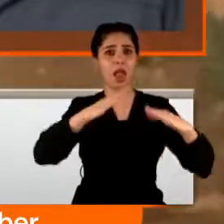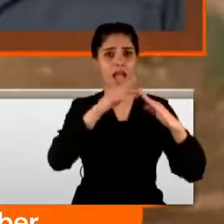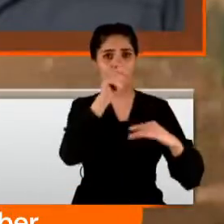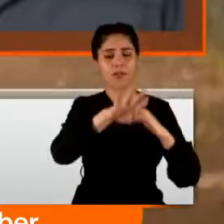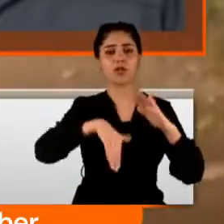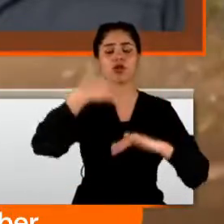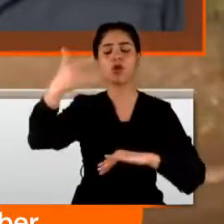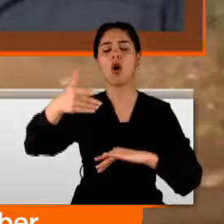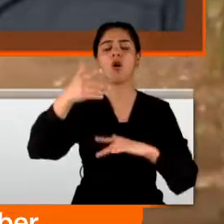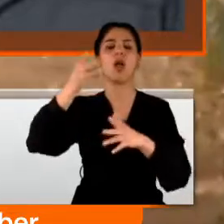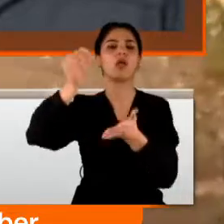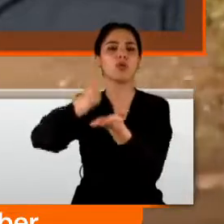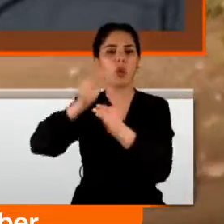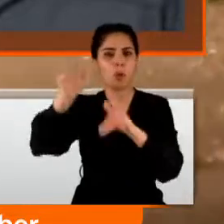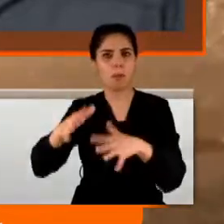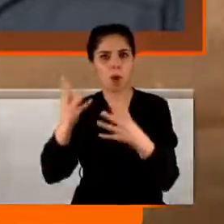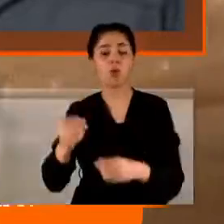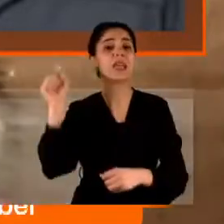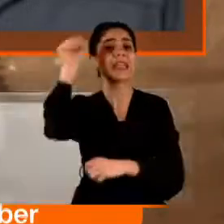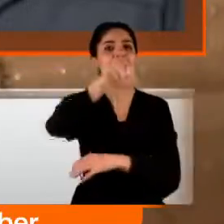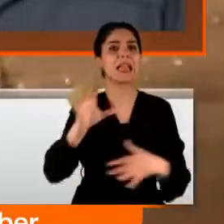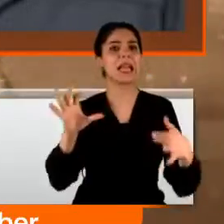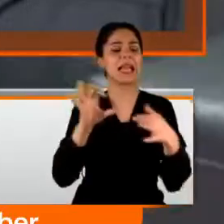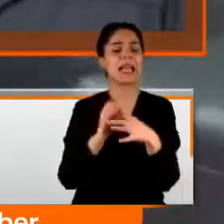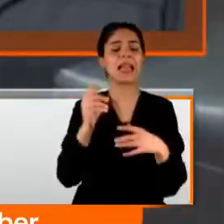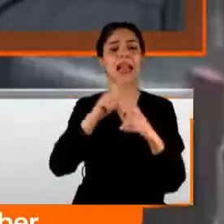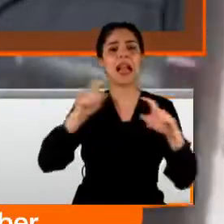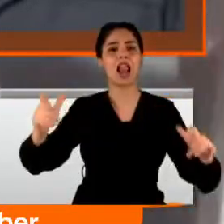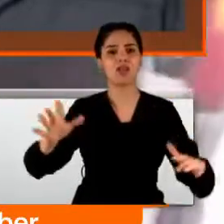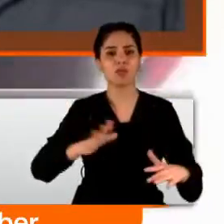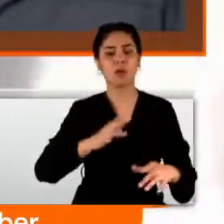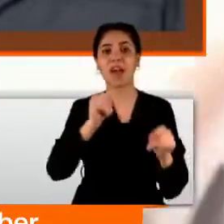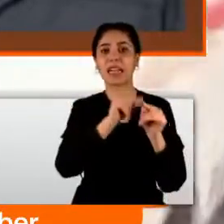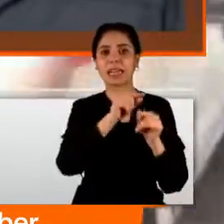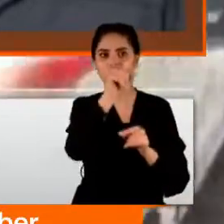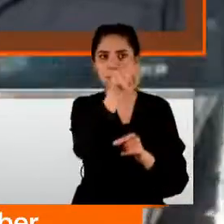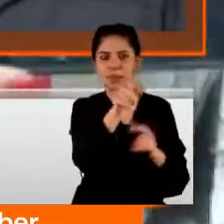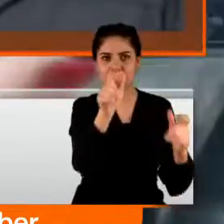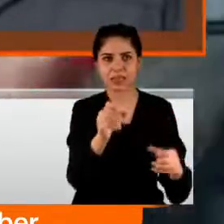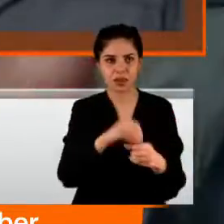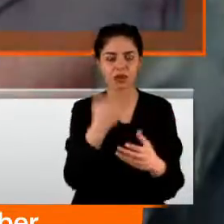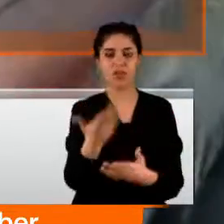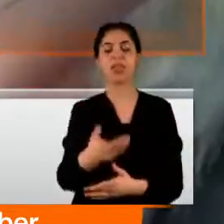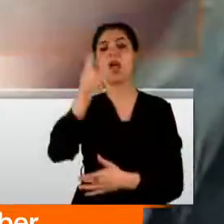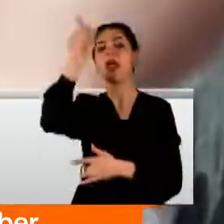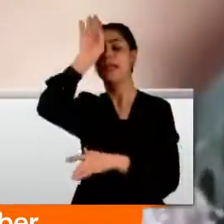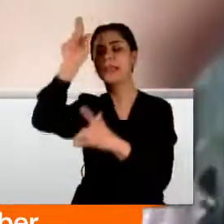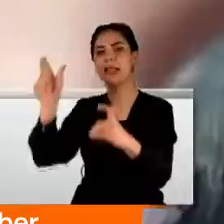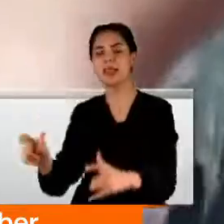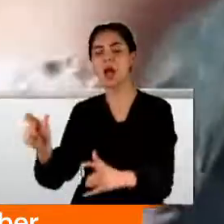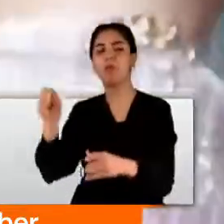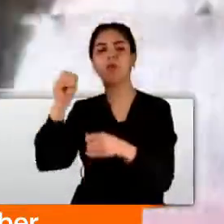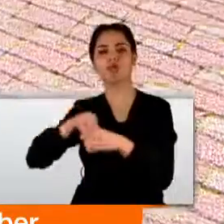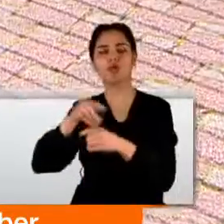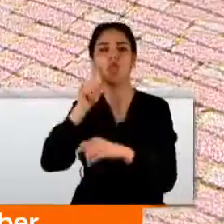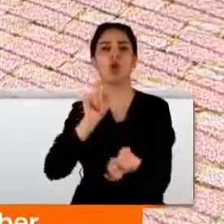verildi. Saldırıyla ilgili de sıcak gelişmeler vardı. Hem Kuzey Kıbrıs Türk Cumhuriyeti'nde hem de İstanbul'dan ard arda